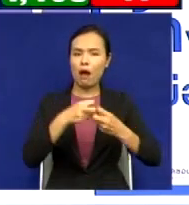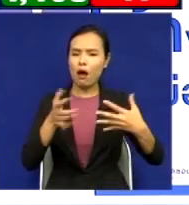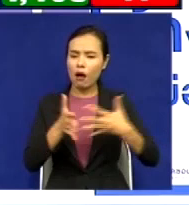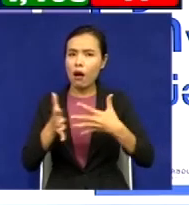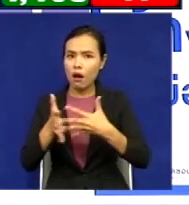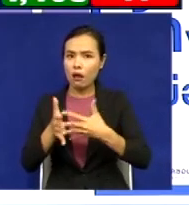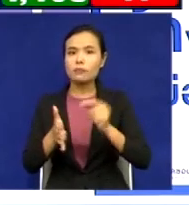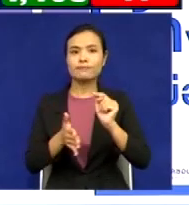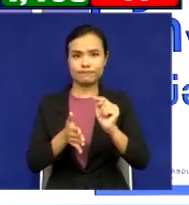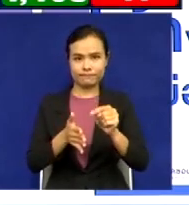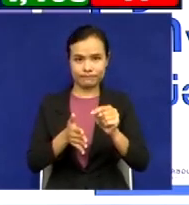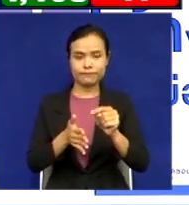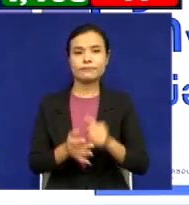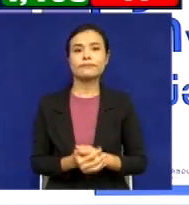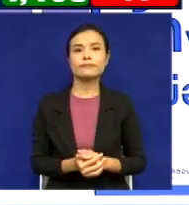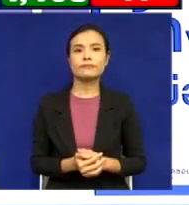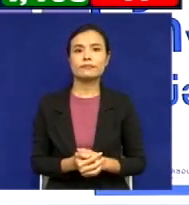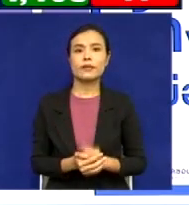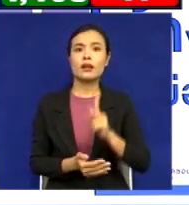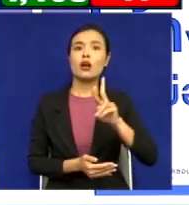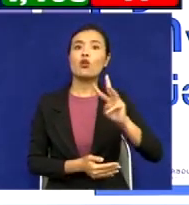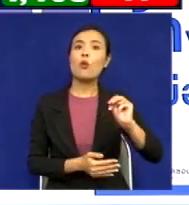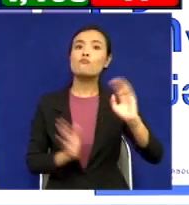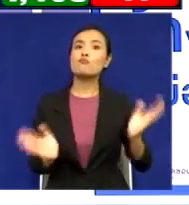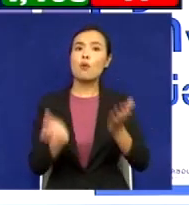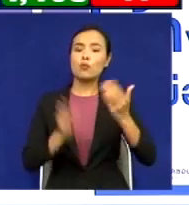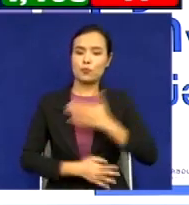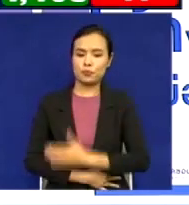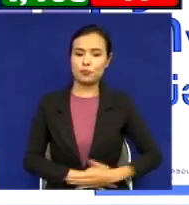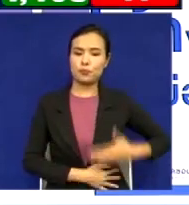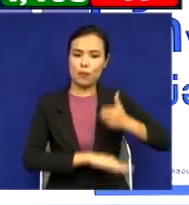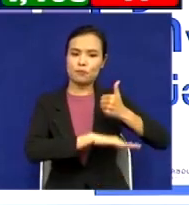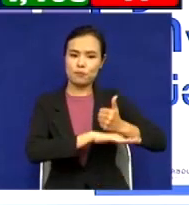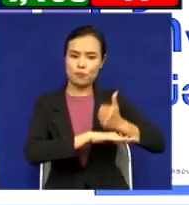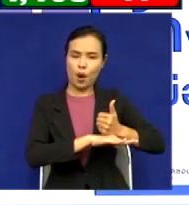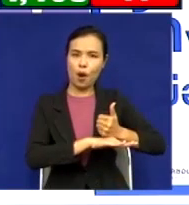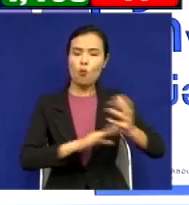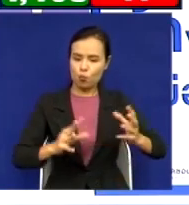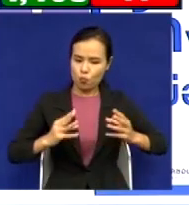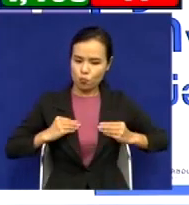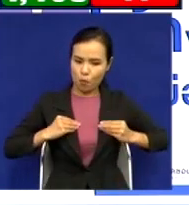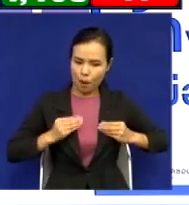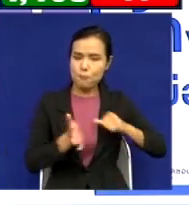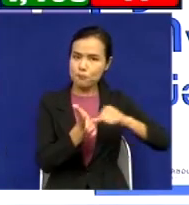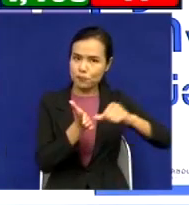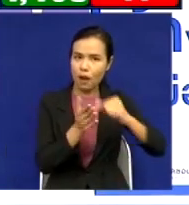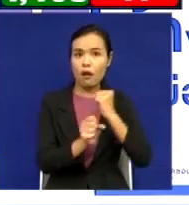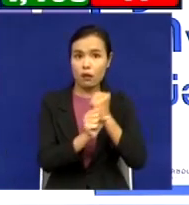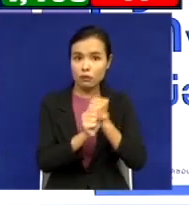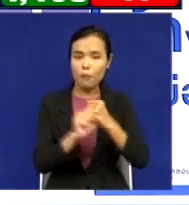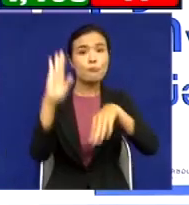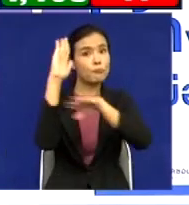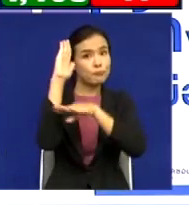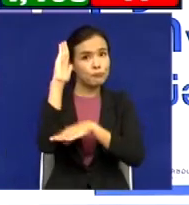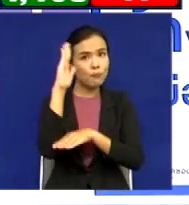คในเรื่องนี้ก็การกรมสนับสนุนบริการสุขภาพโดยท่านอธิบดีรับไปเพื่อดำเนินการเป้าหมายคือจะต้องให้กลุ่มค